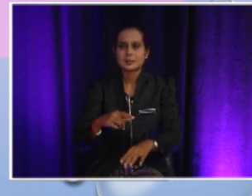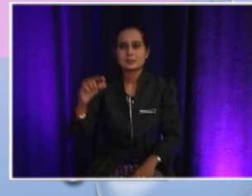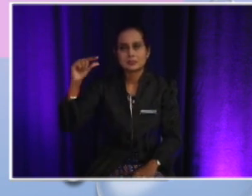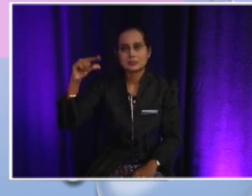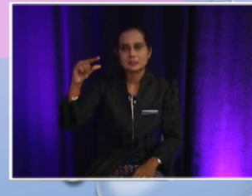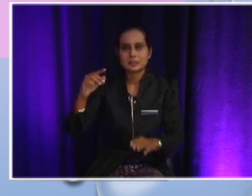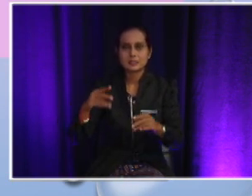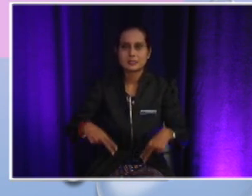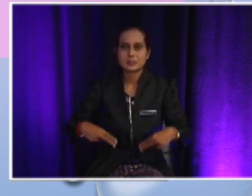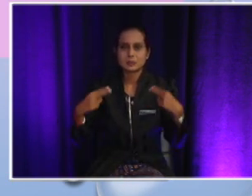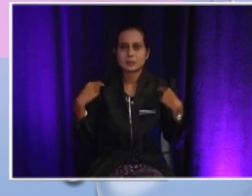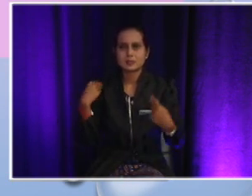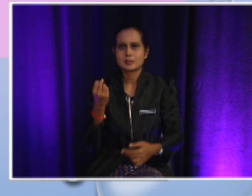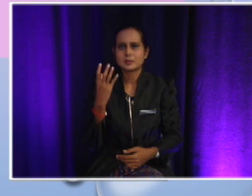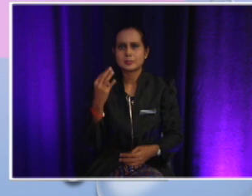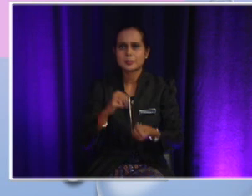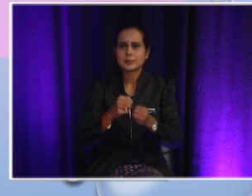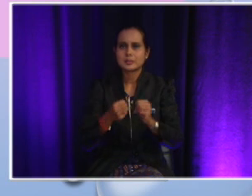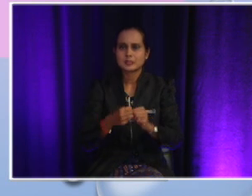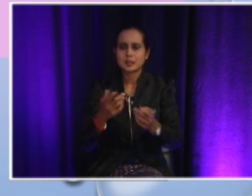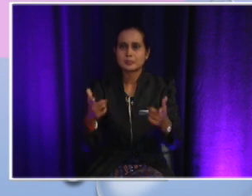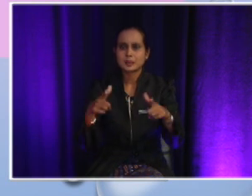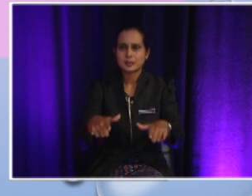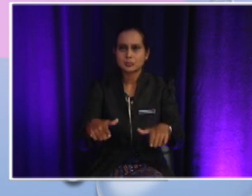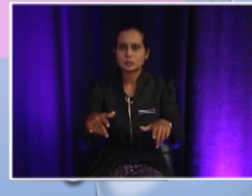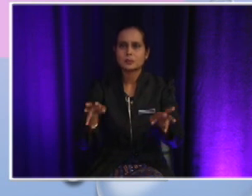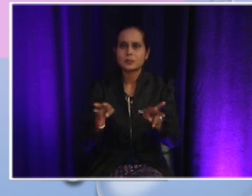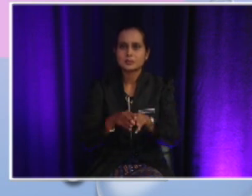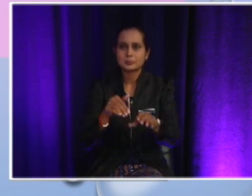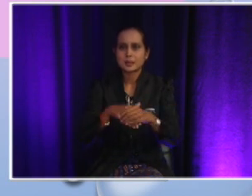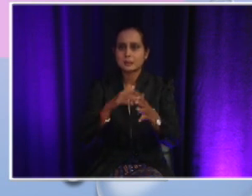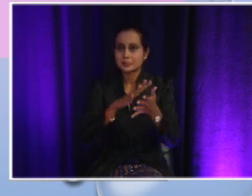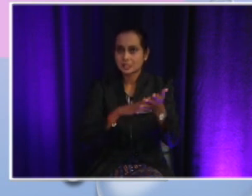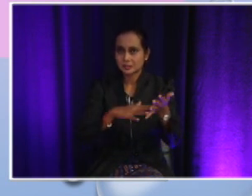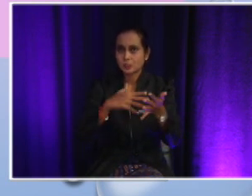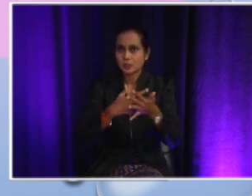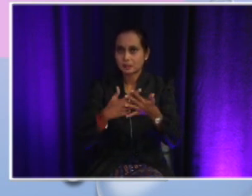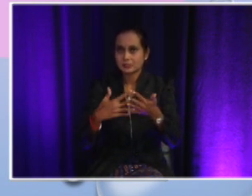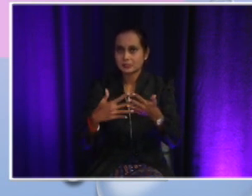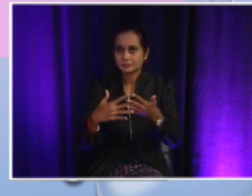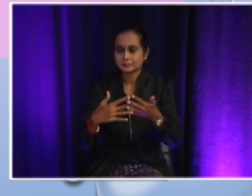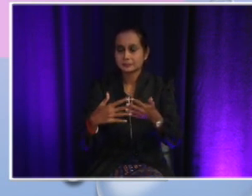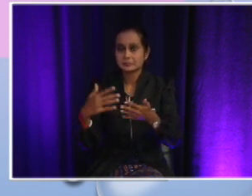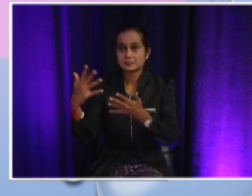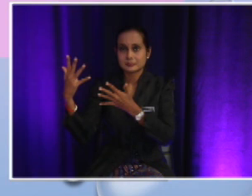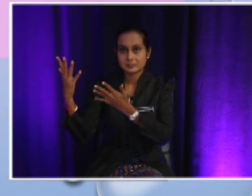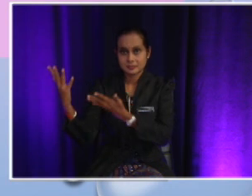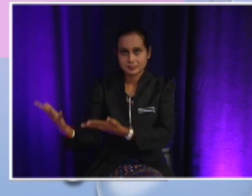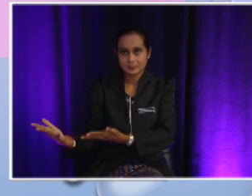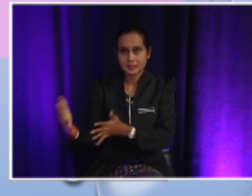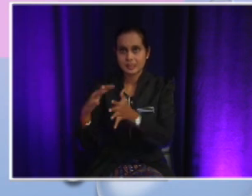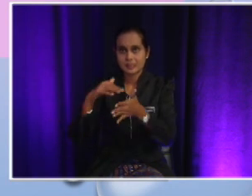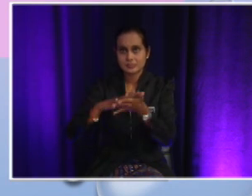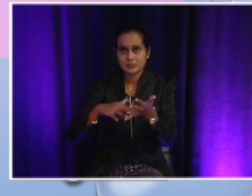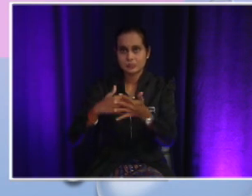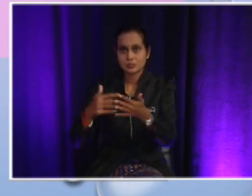masalah berlaku seperti yang disenaraikan dalam jadual. Okey. So, yang ini dia bagi masalah. Okey, bila switch dihidupkan,